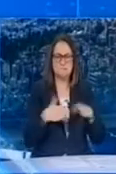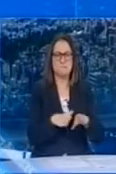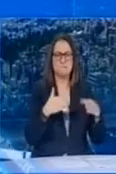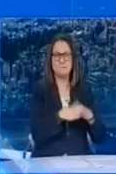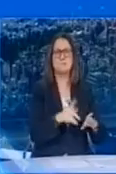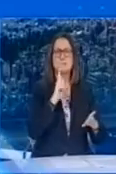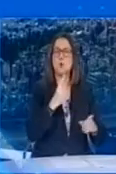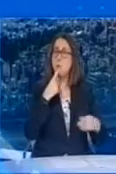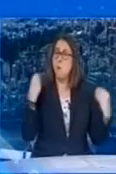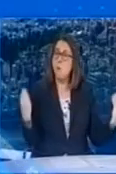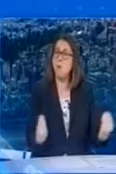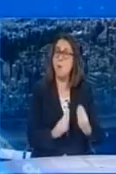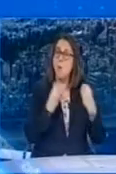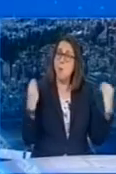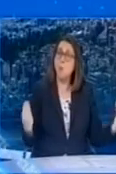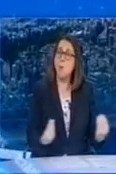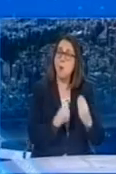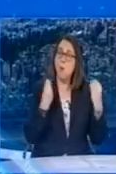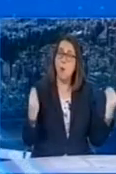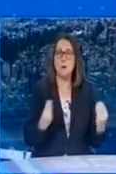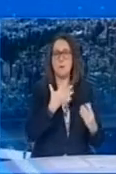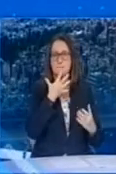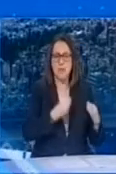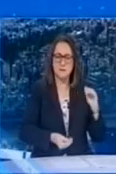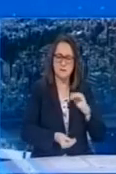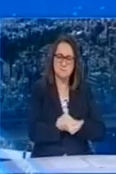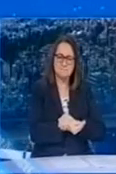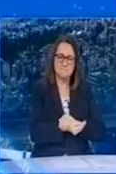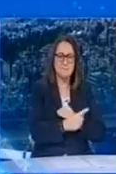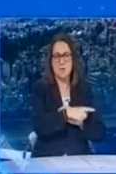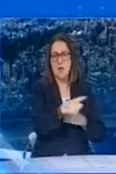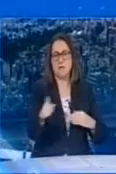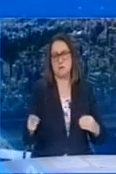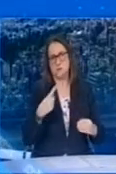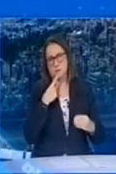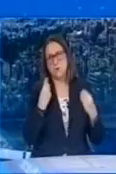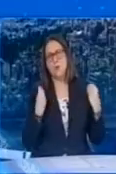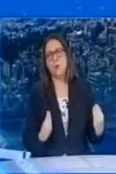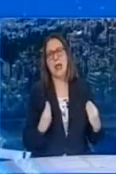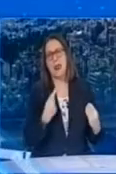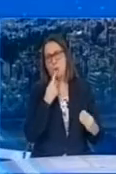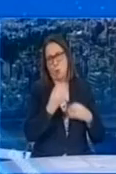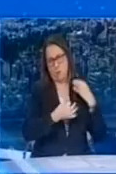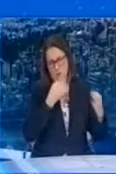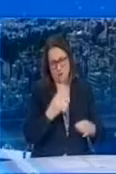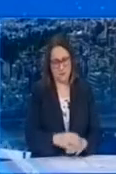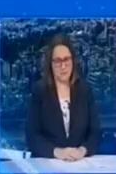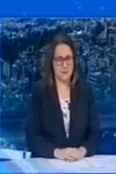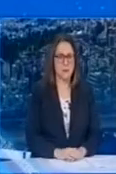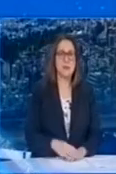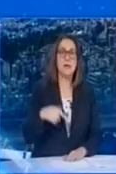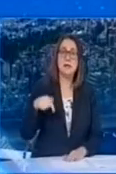Σήμερα λοιπόν, μετά και την άρνησή του να προσέλθει να απαντήσει στη Βουλή σε ερώτησή